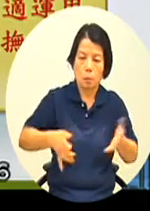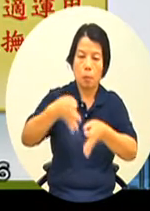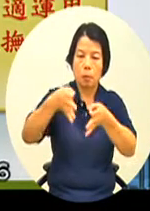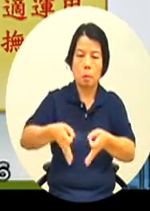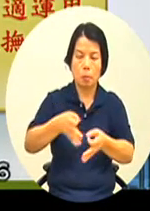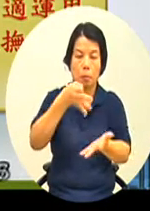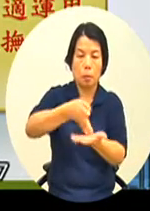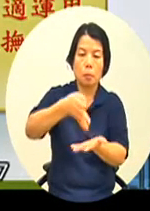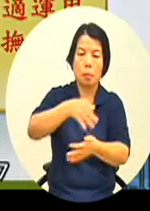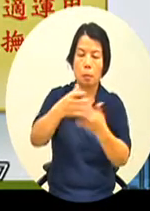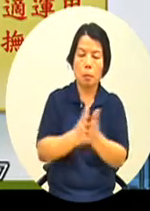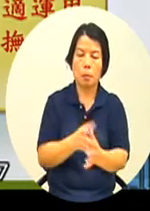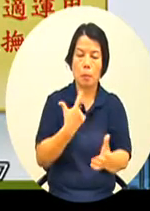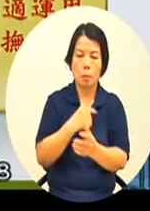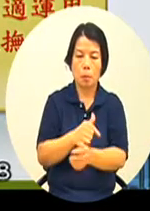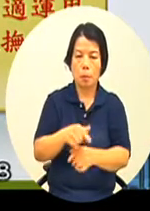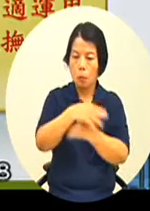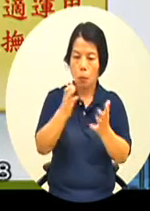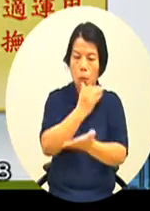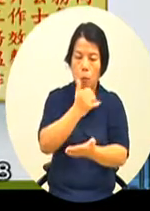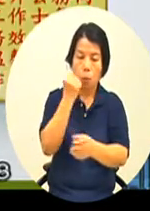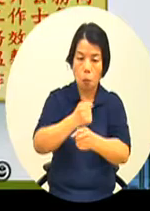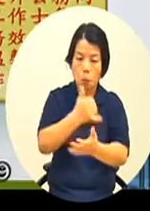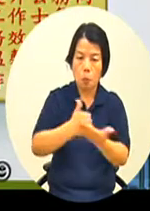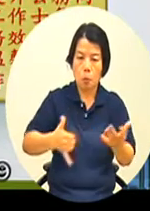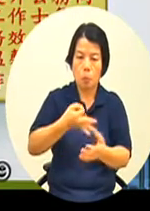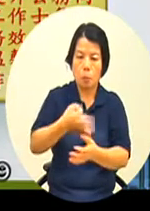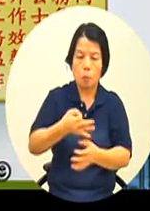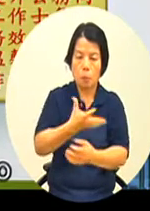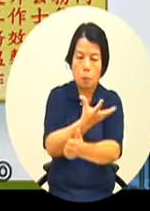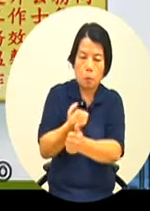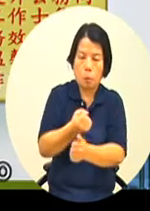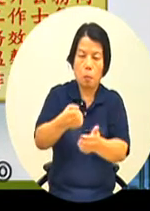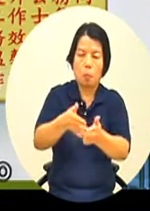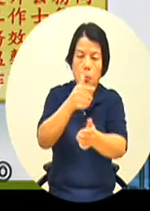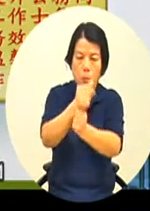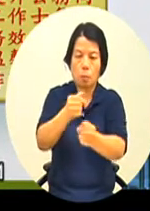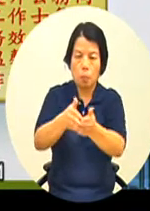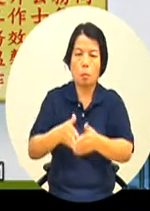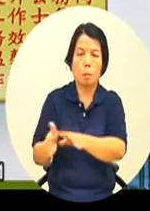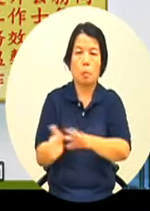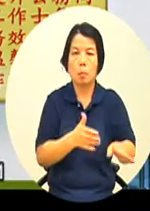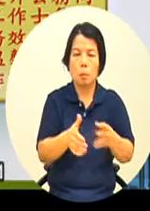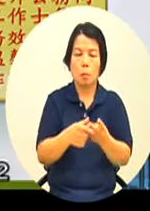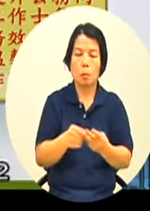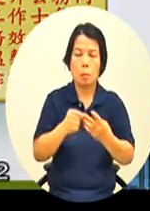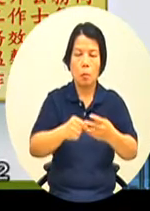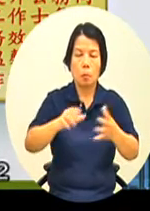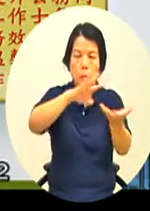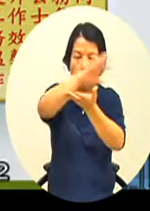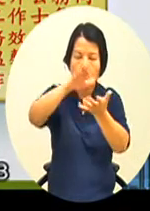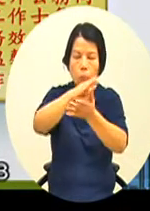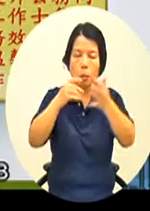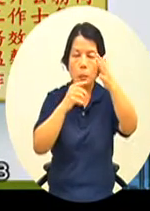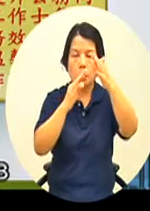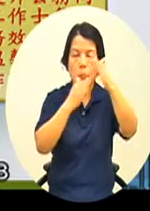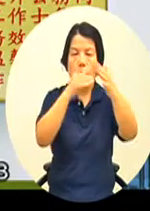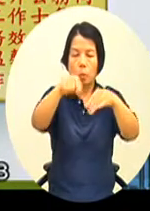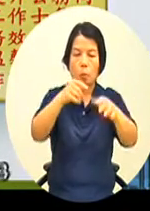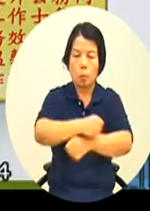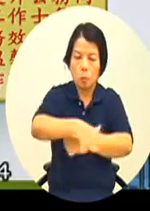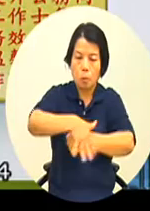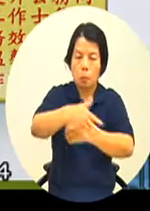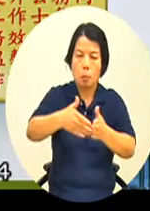妥善运用我们的退伍经费。第四个，我们要促成云差遣系统云端化，提升我们系统使用效